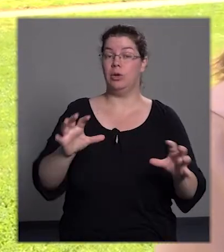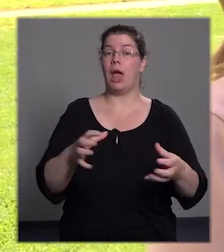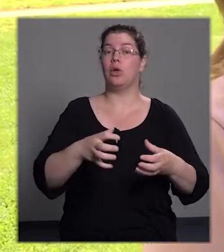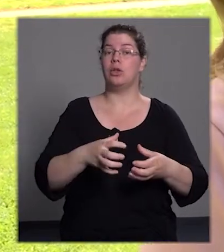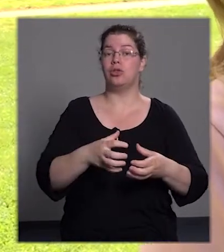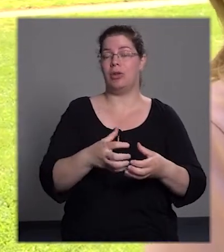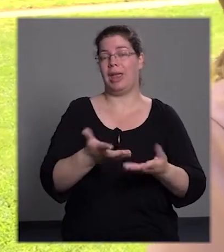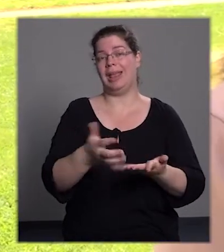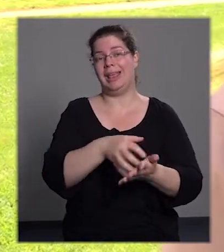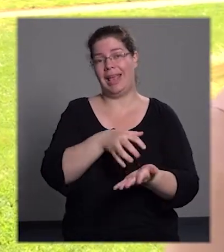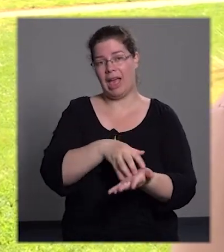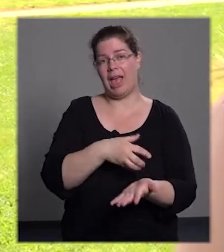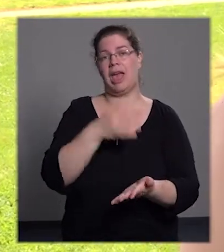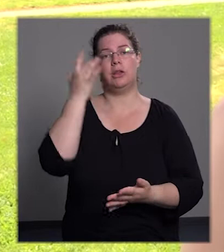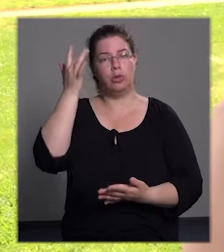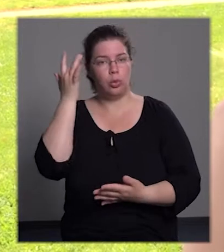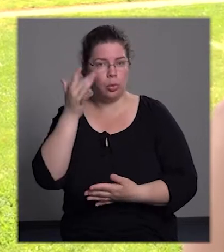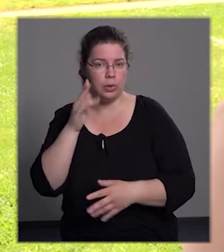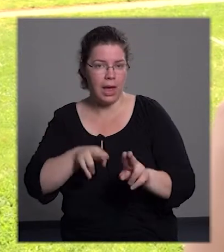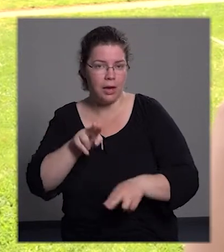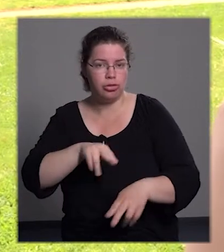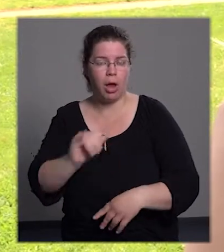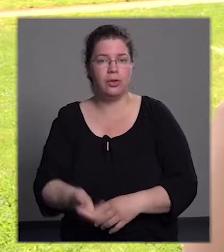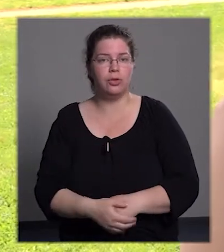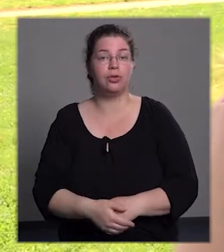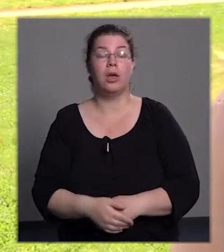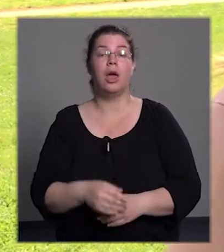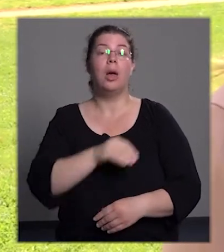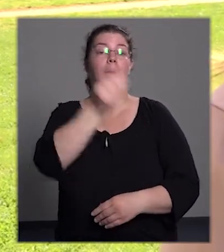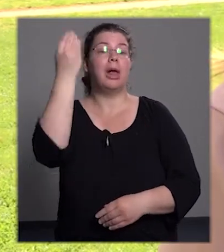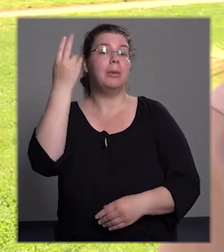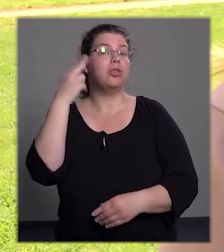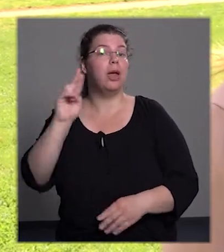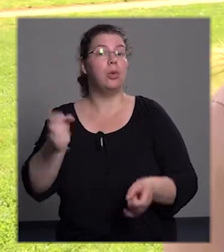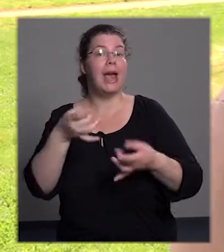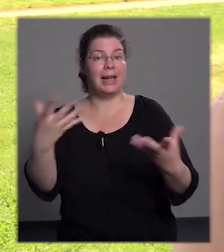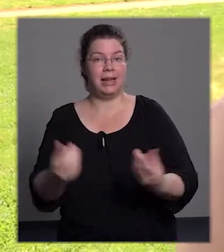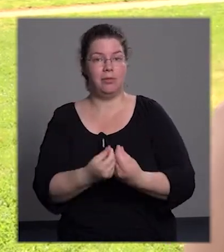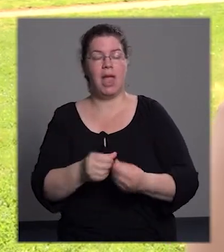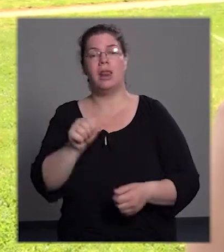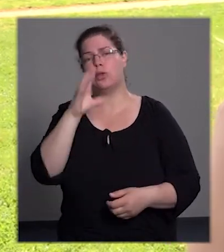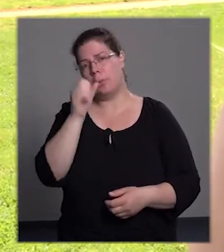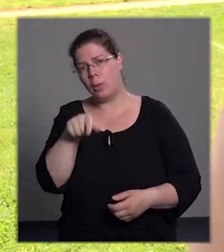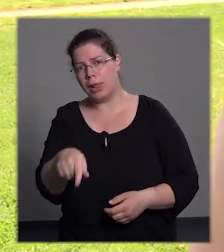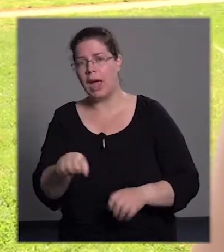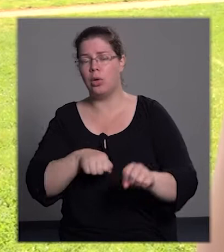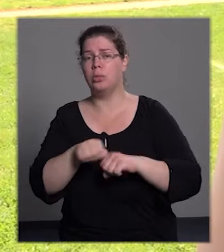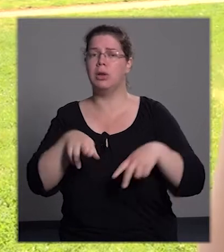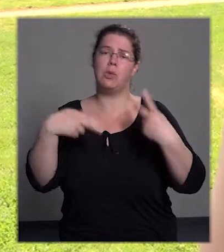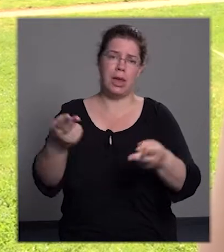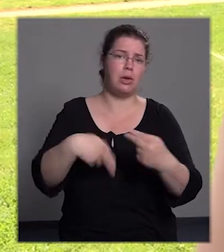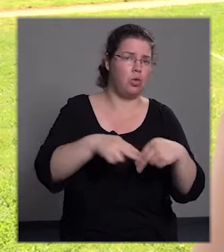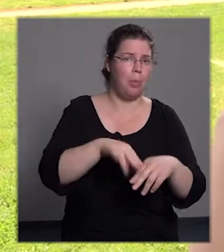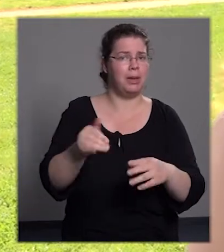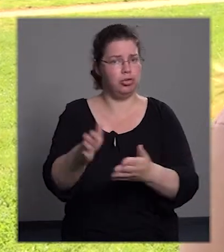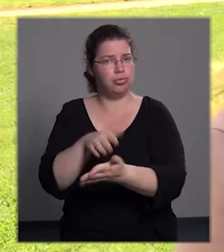is a gondozása, polgármester úr engedélyével, először a bolgár önkormányzat, aztán belefogtak többen, és